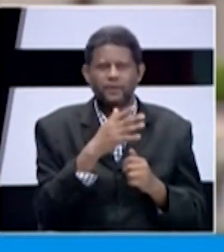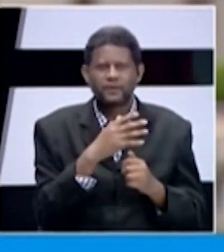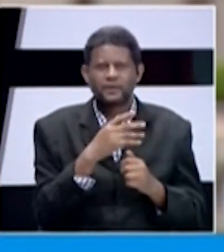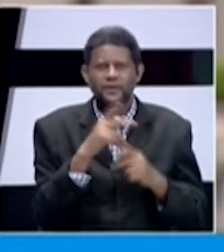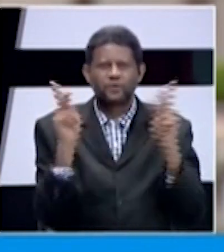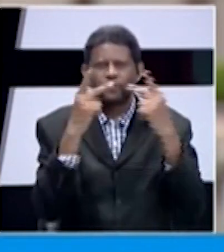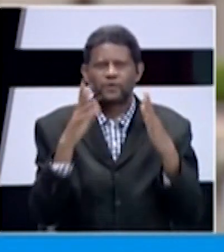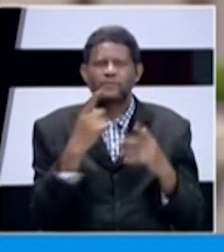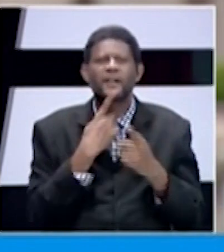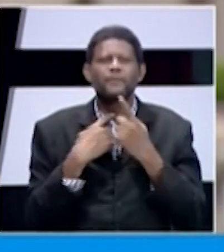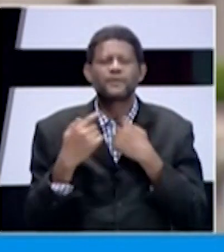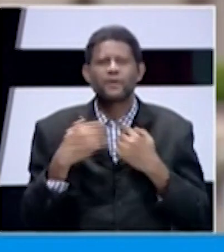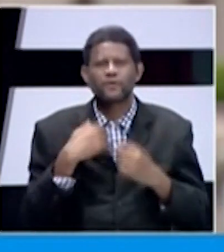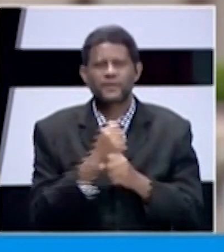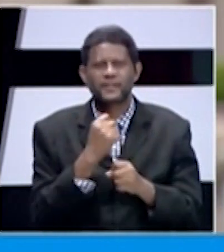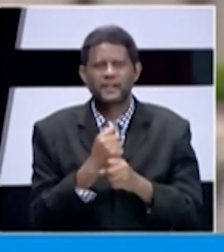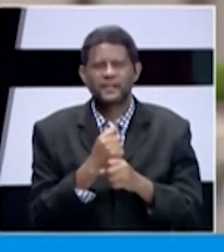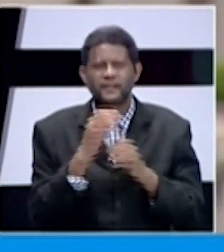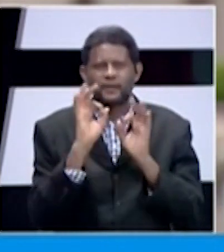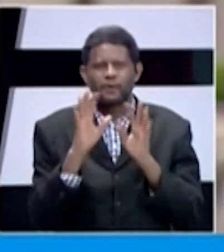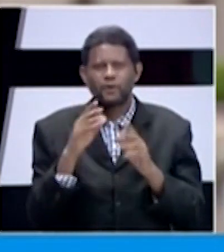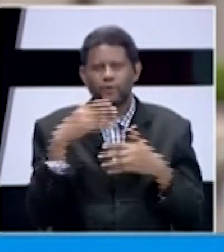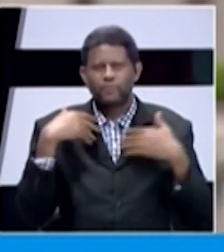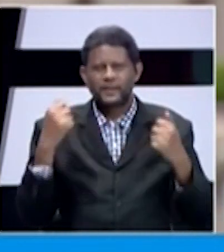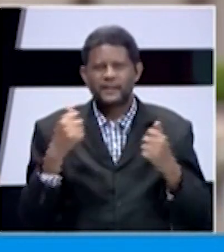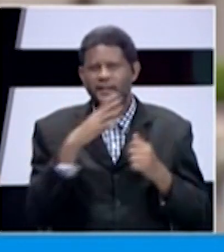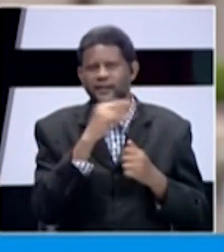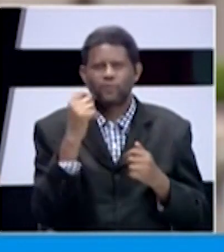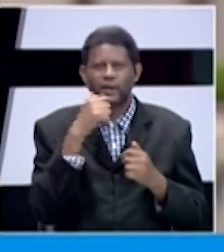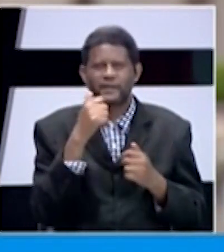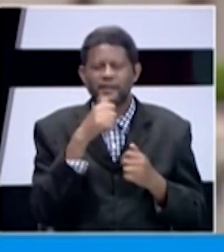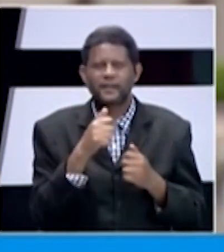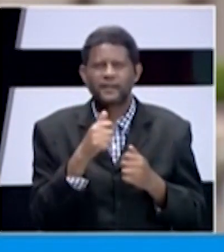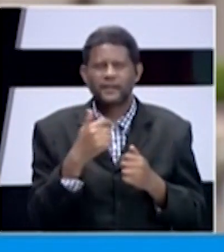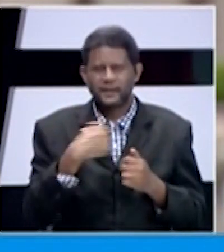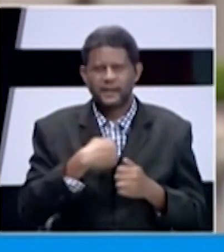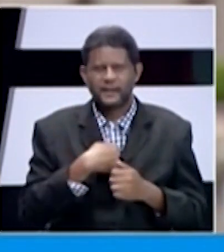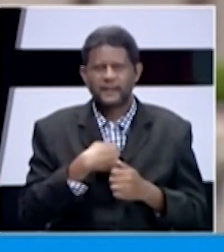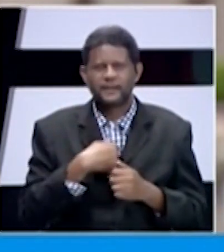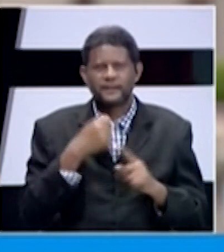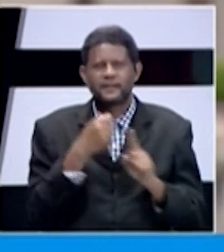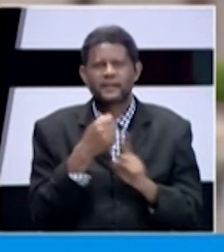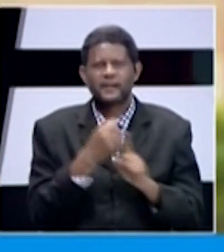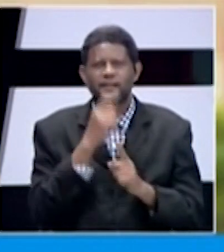ኣለዎ ስራሕ ስኡን መንእሰይን ስራሕ ስኡን ጓል ኣንስተይቲ ኣነ ክቃለስ እየ